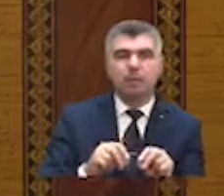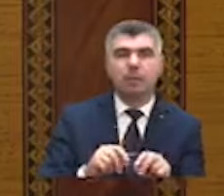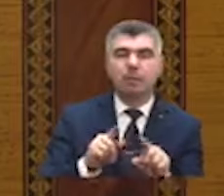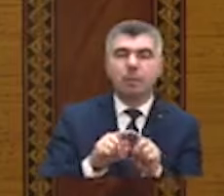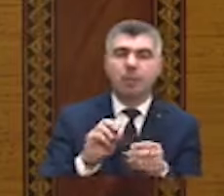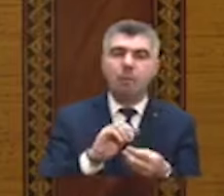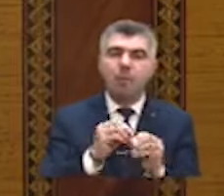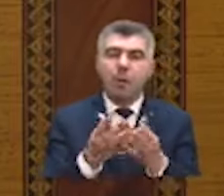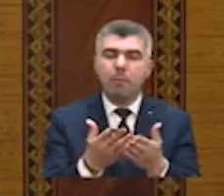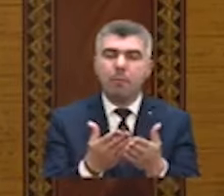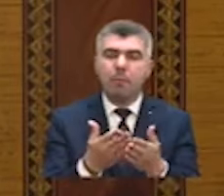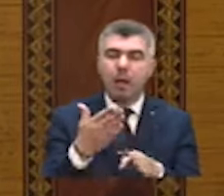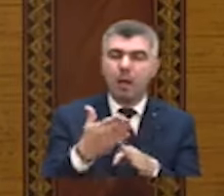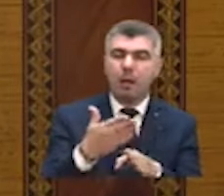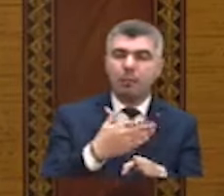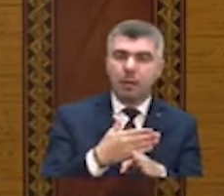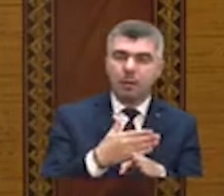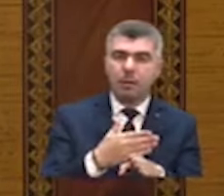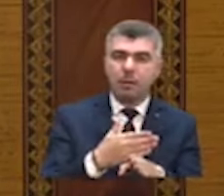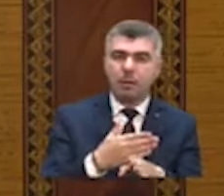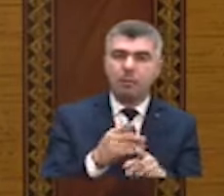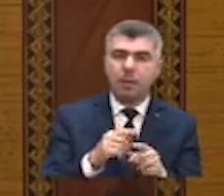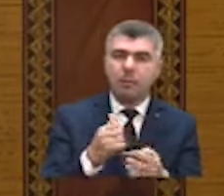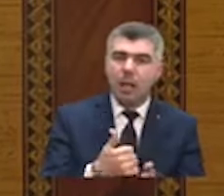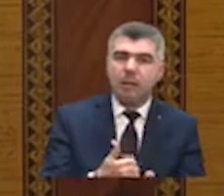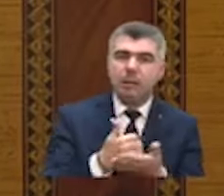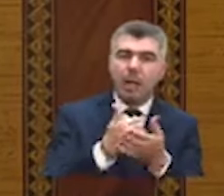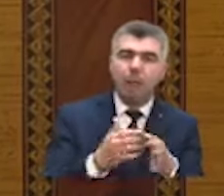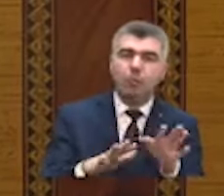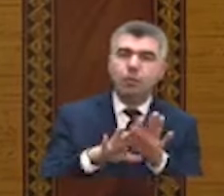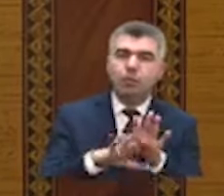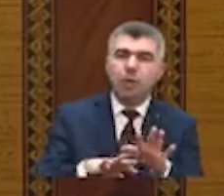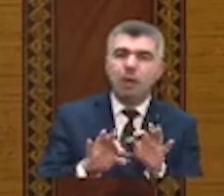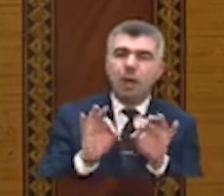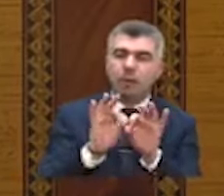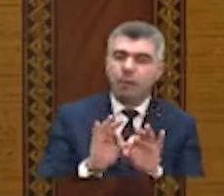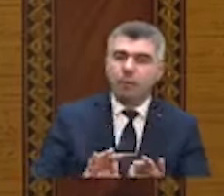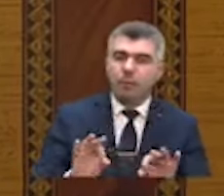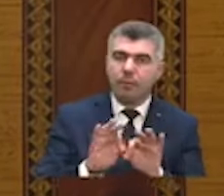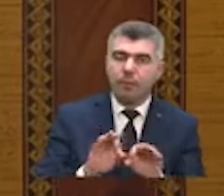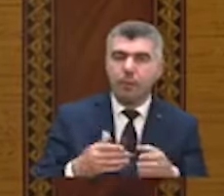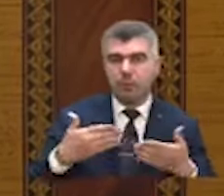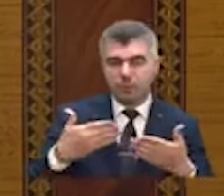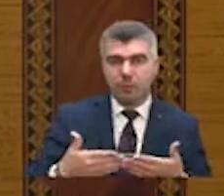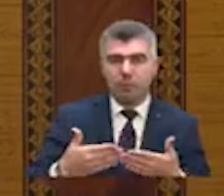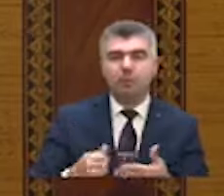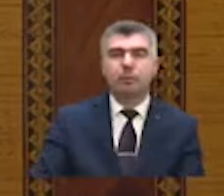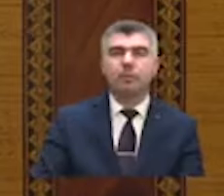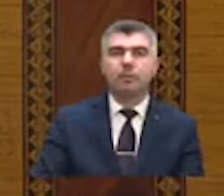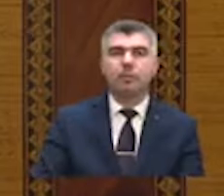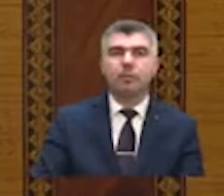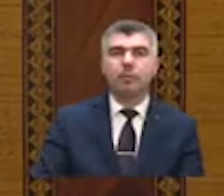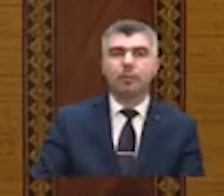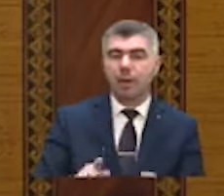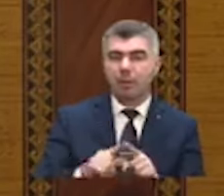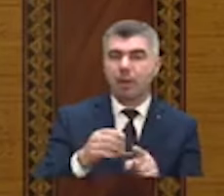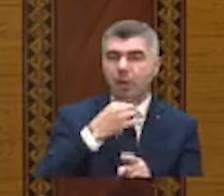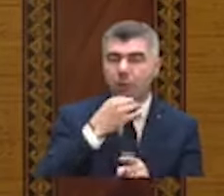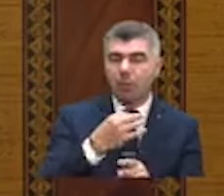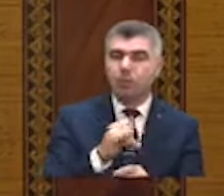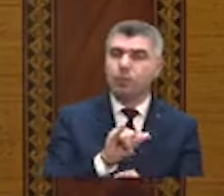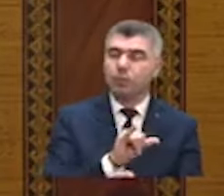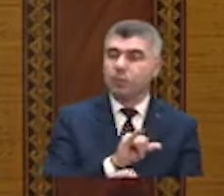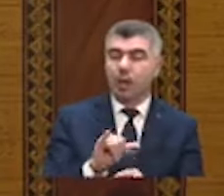الاشكاليه اللي كانت ديال قله الدعم الاجتماعي وهذا وهذا حليناها الان غادي نمشيو حنا كنقول لكم ما